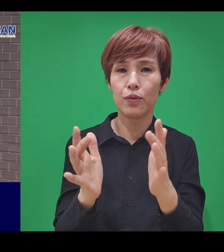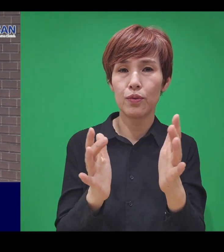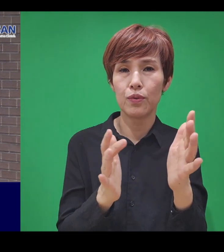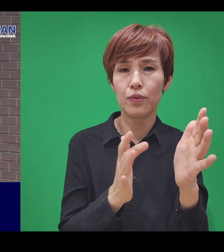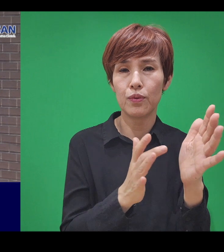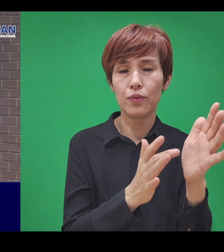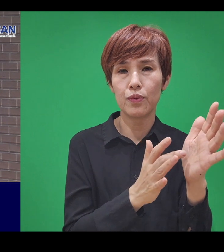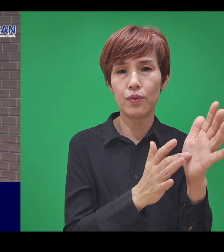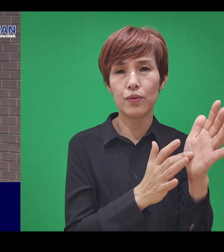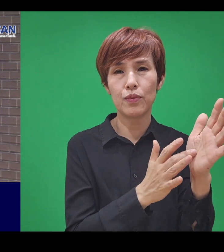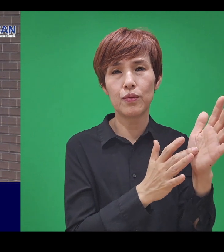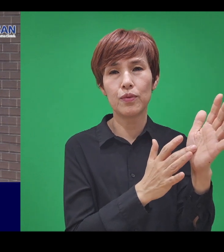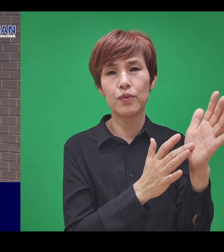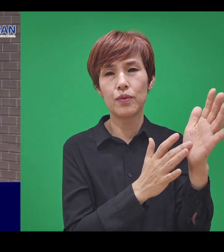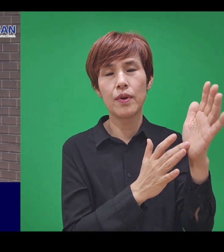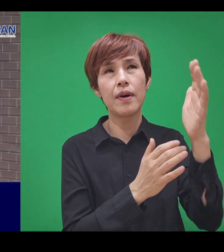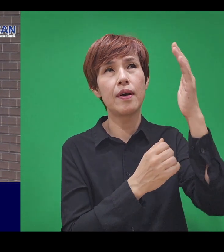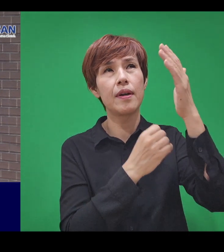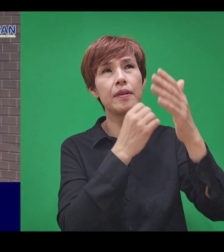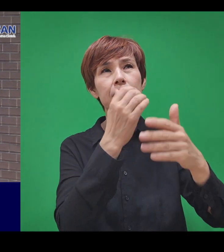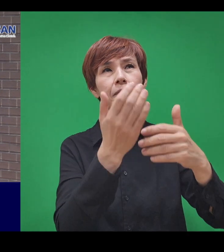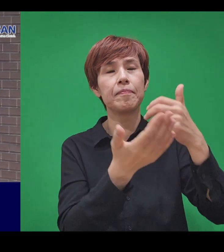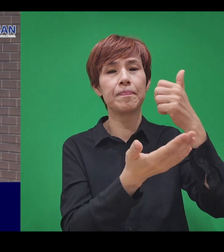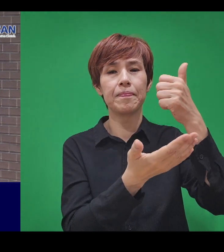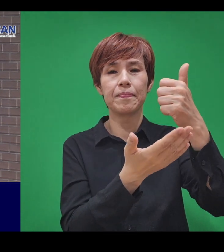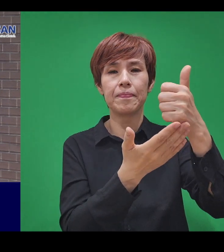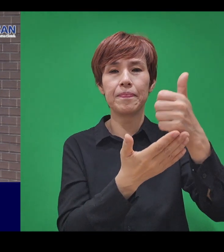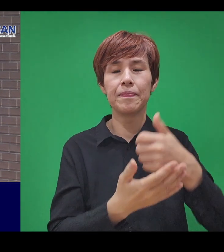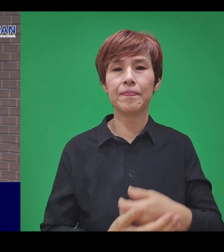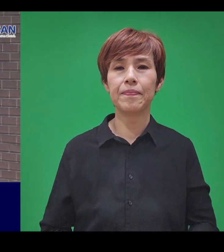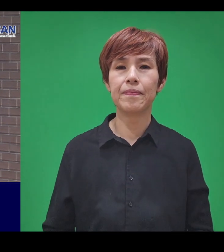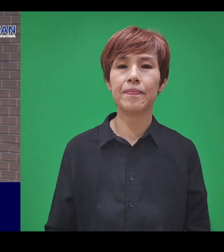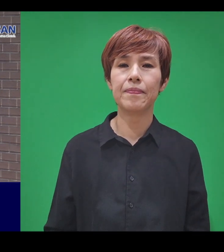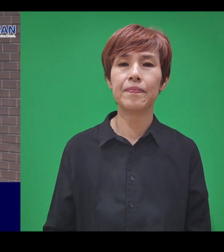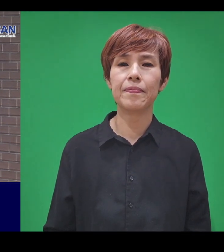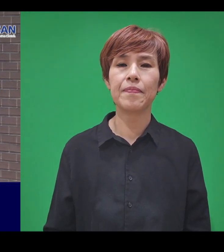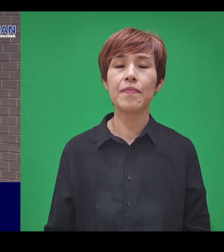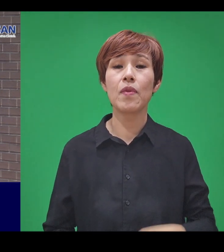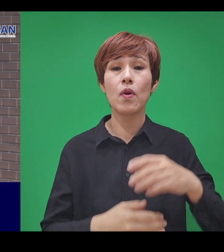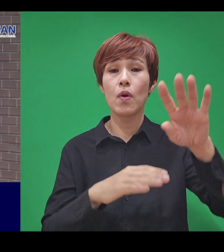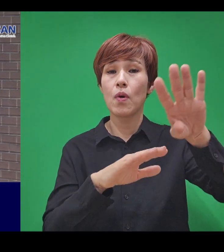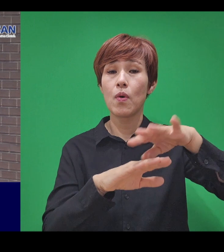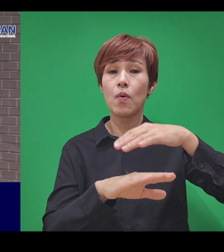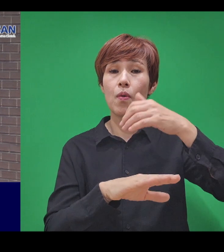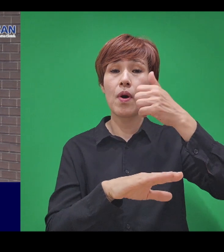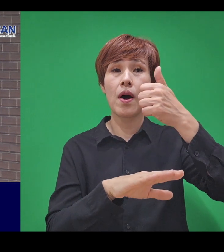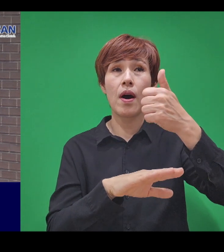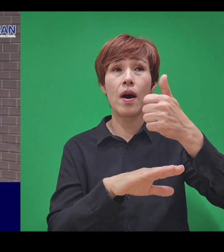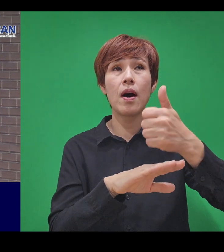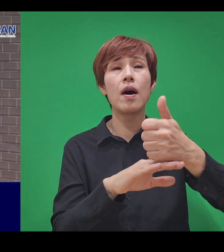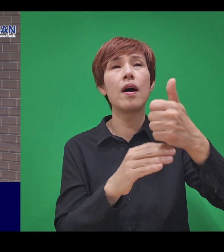예수 하나님, 다시 한번 왕께 만세,